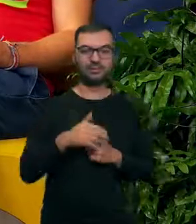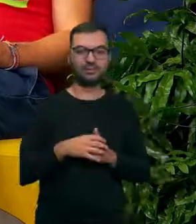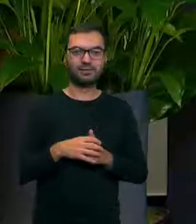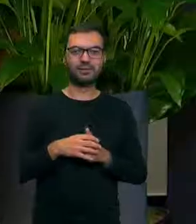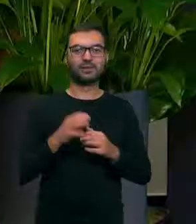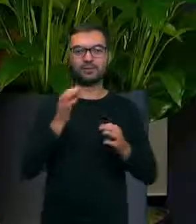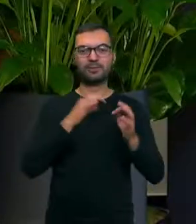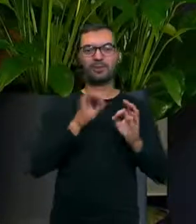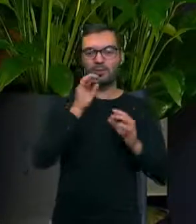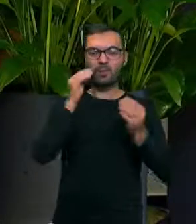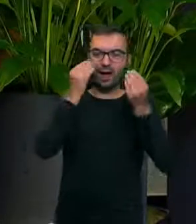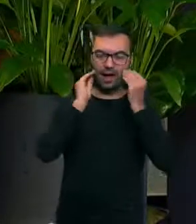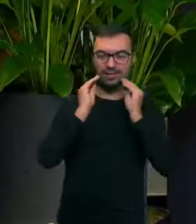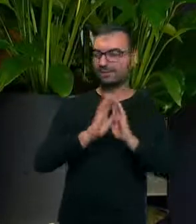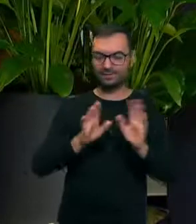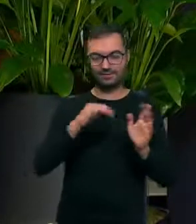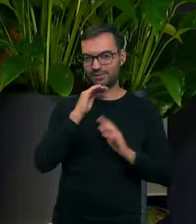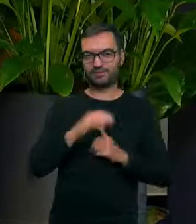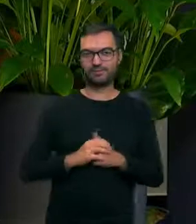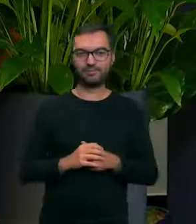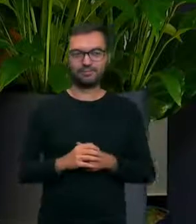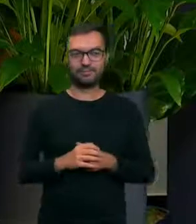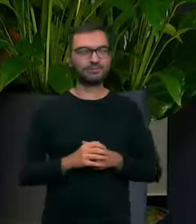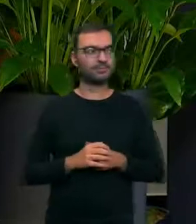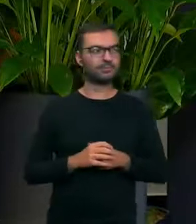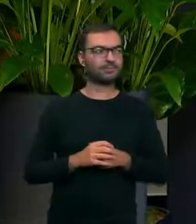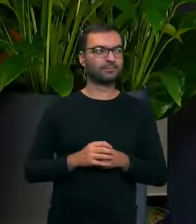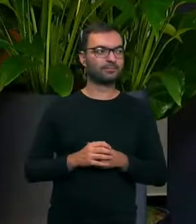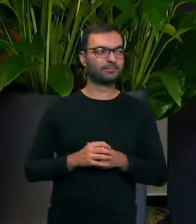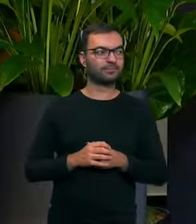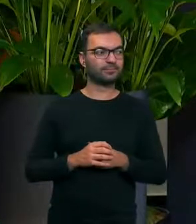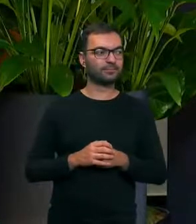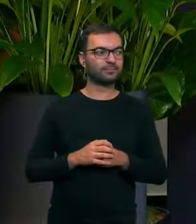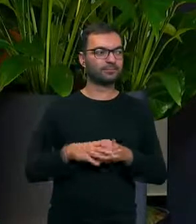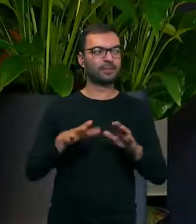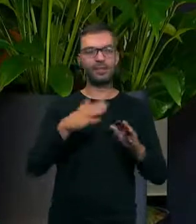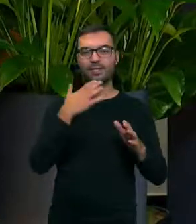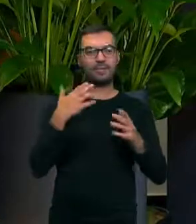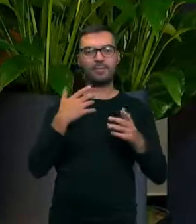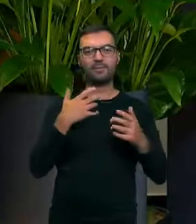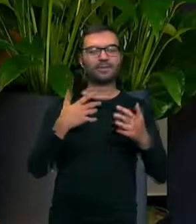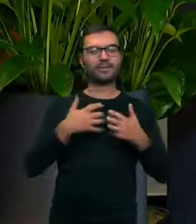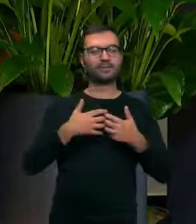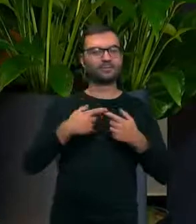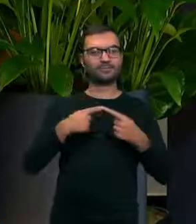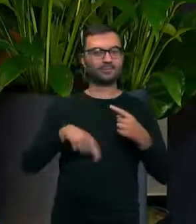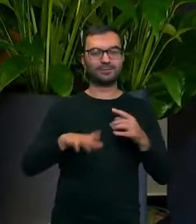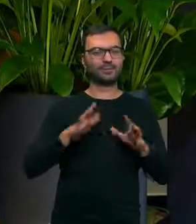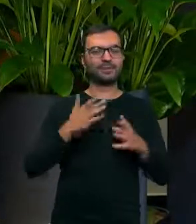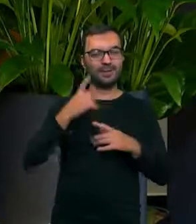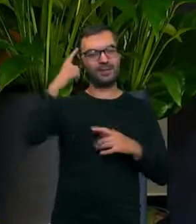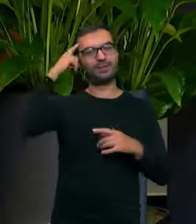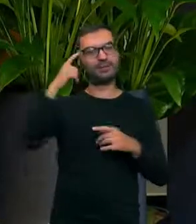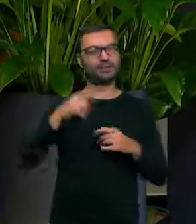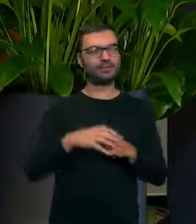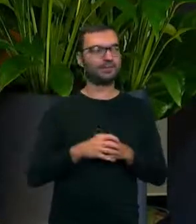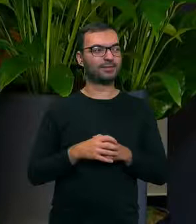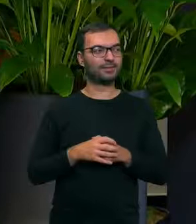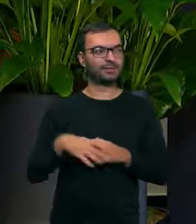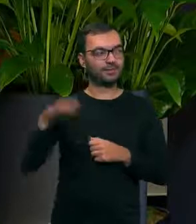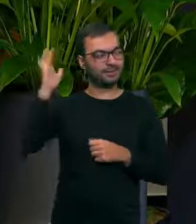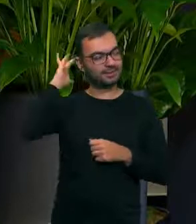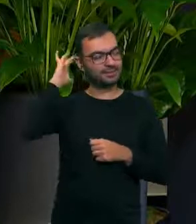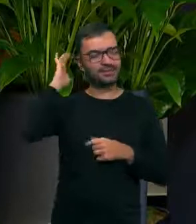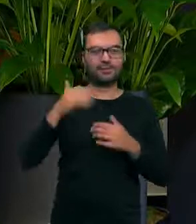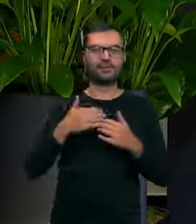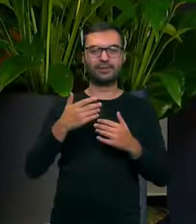razie opowiedz. Dobra charakteryzacja robi swoje, nie? Nie, ale tutaj nie mam żadnego zgrzytu, tylko po prostu jak sobie przypomniałam tak zupełnie poza